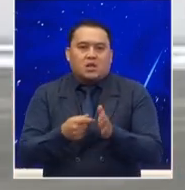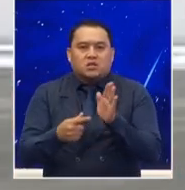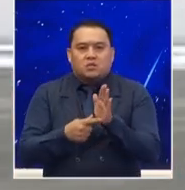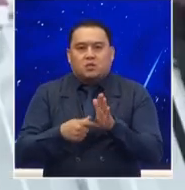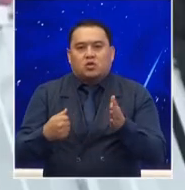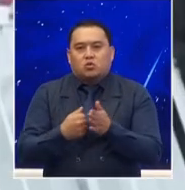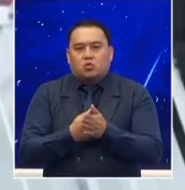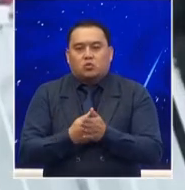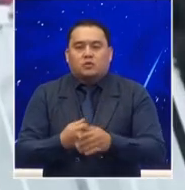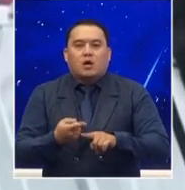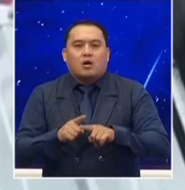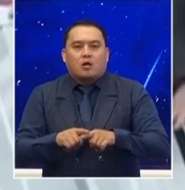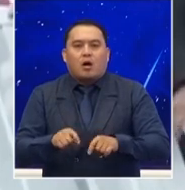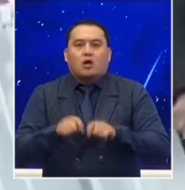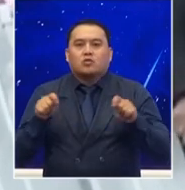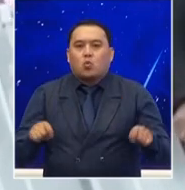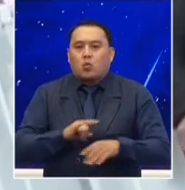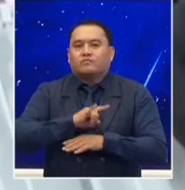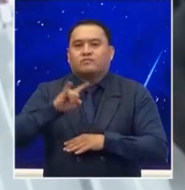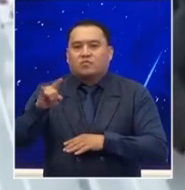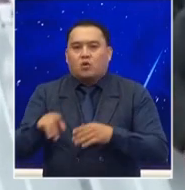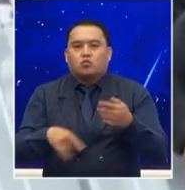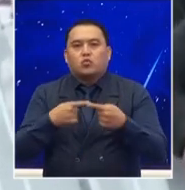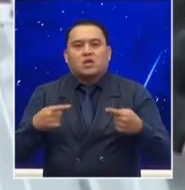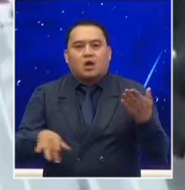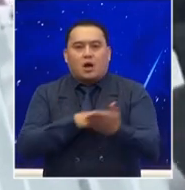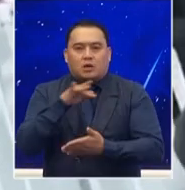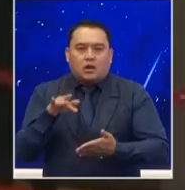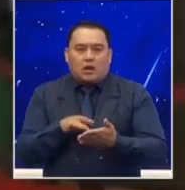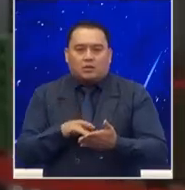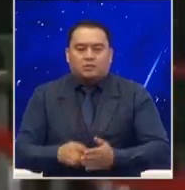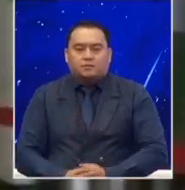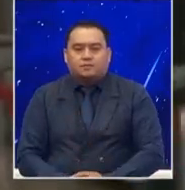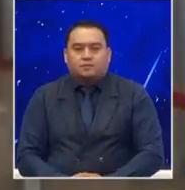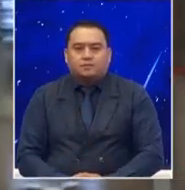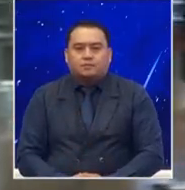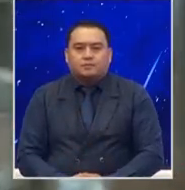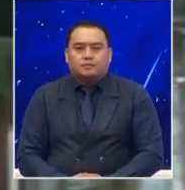7 тысяч тенге. Скоро откроются авиасообщения и в другие города страны.